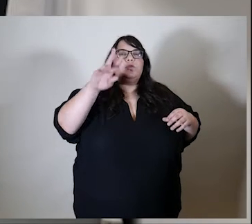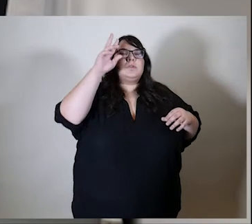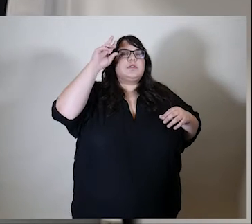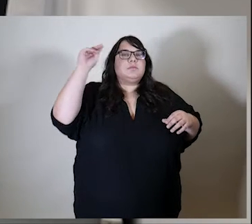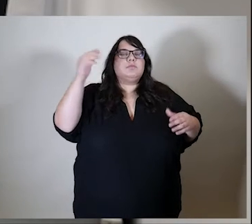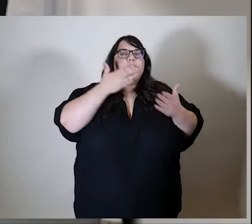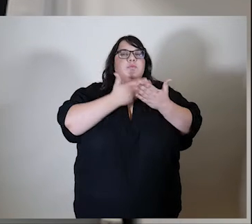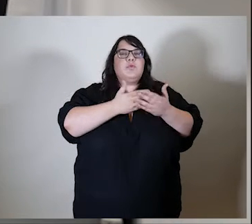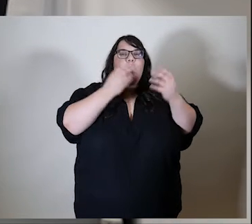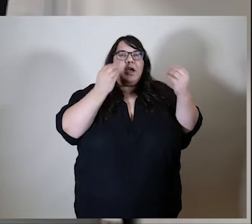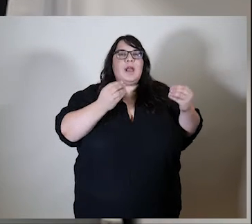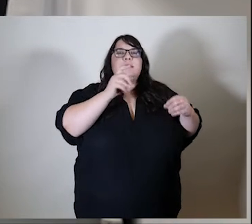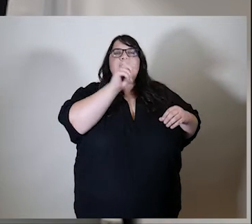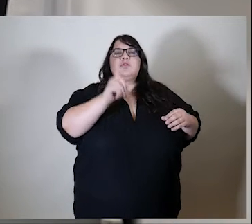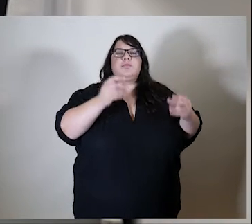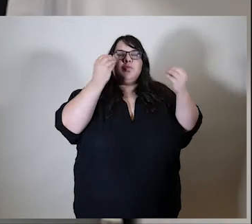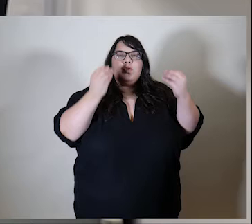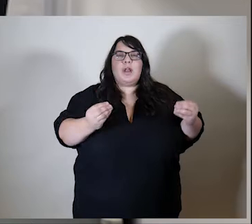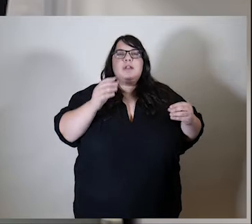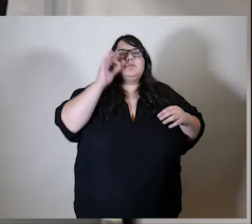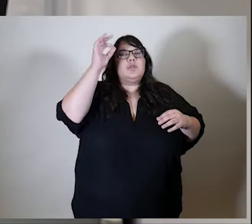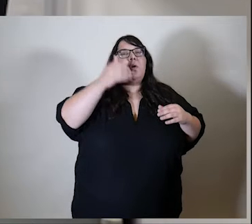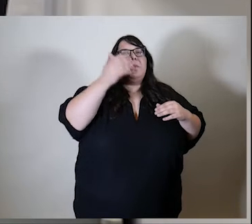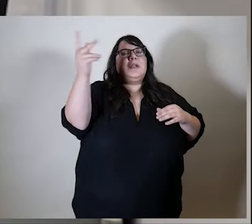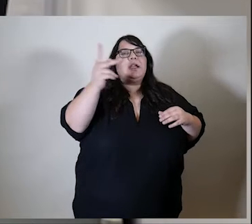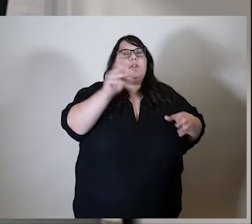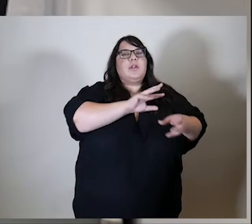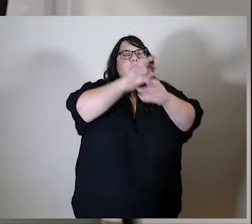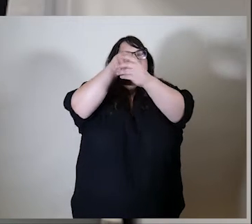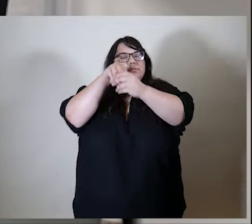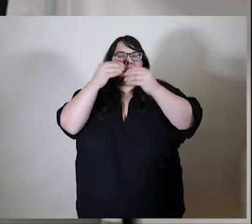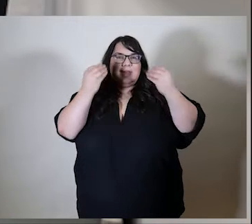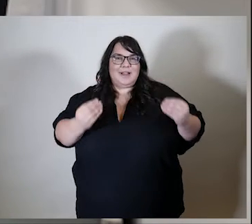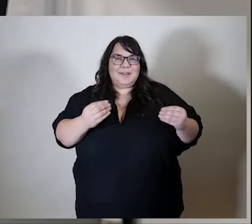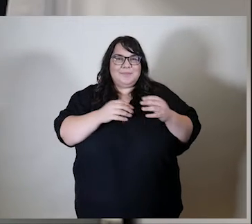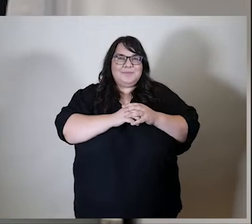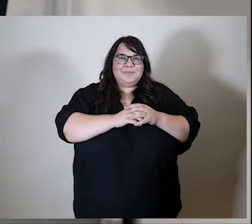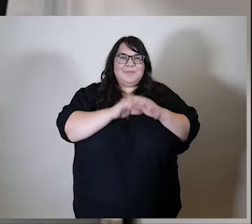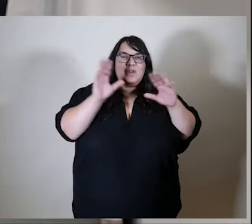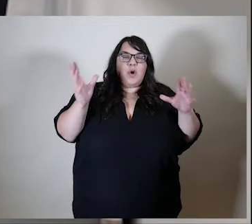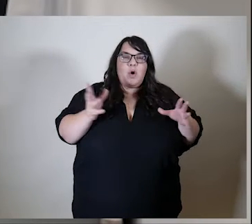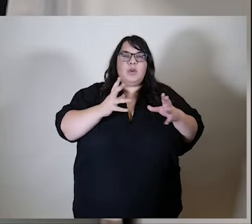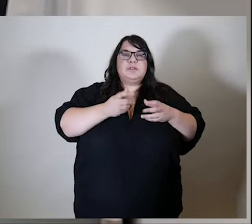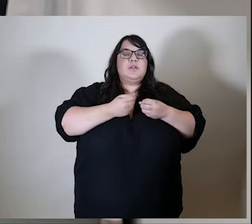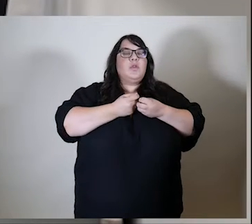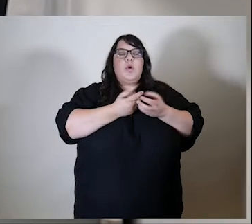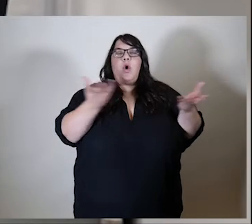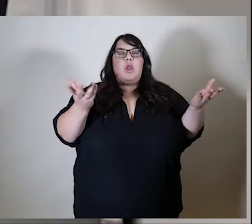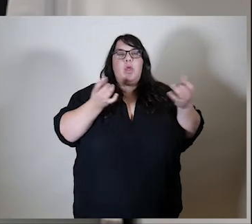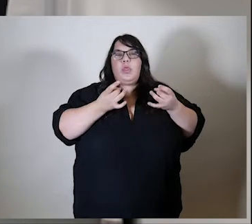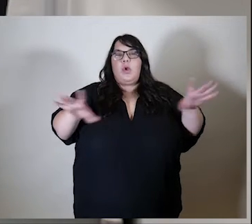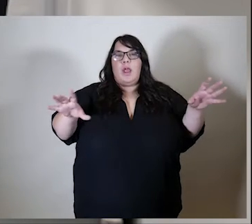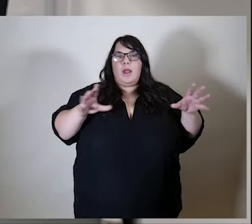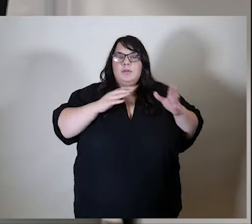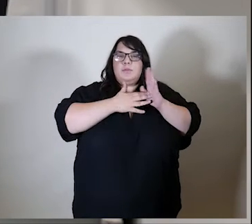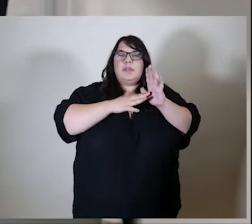κύκλου σπουδών, η μείωση της ακαδημαϊκής διαρροής, καθώς και η μετέπειτα ένταξη στην κοινωνία και την αγορά εργασίας. Όλες οι παροχές της κοινωνικής μέρημνας είναι δωρεάν για τους φοιτητές και